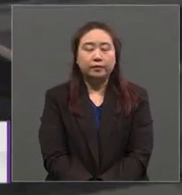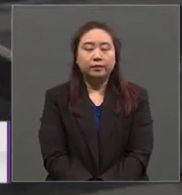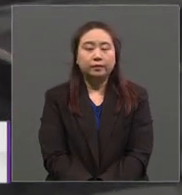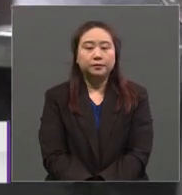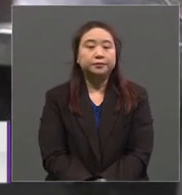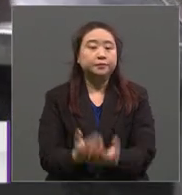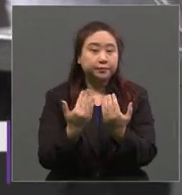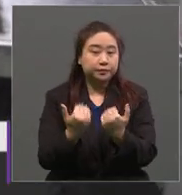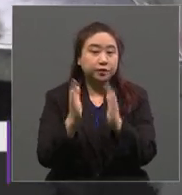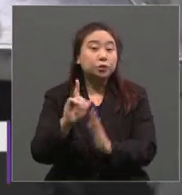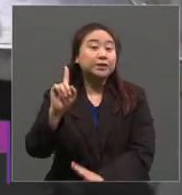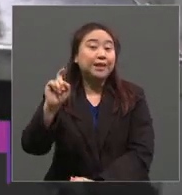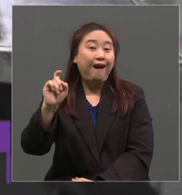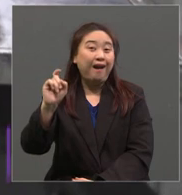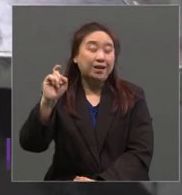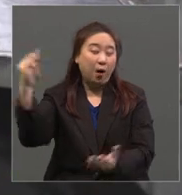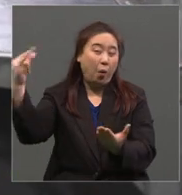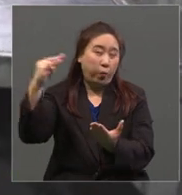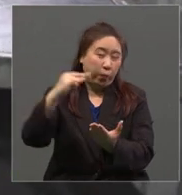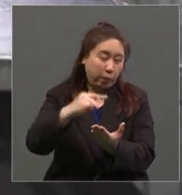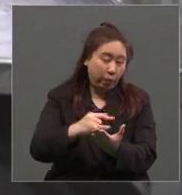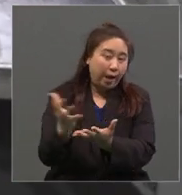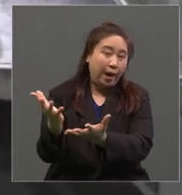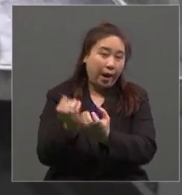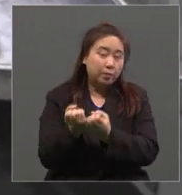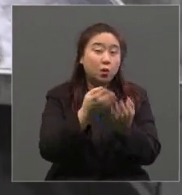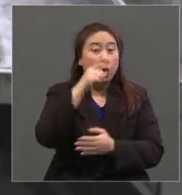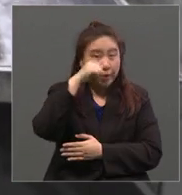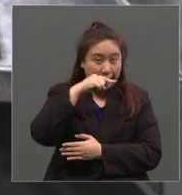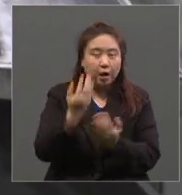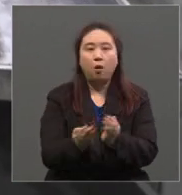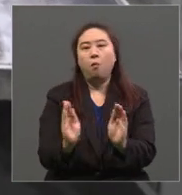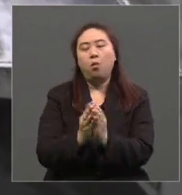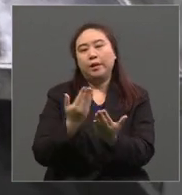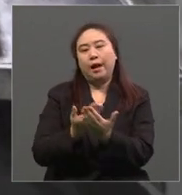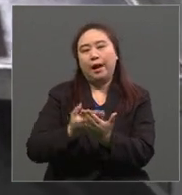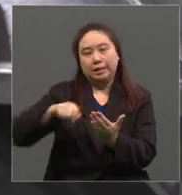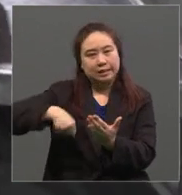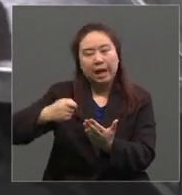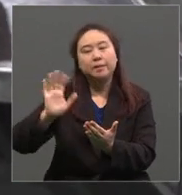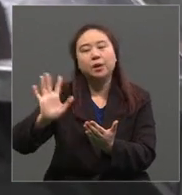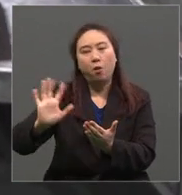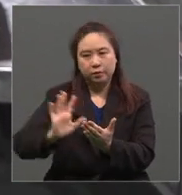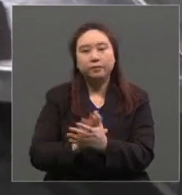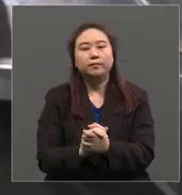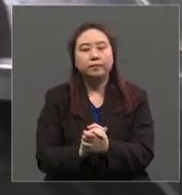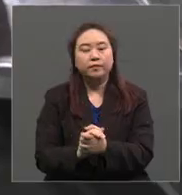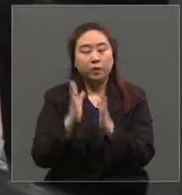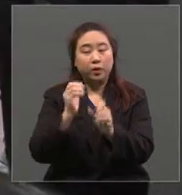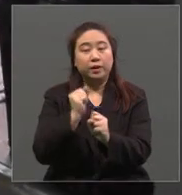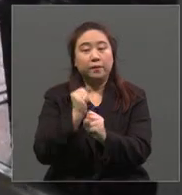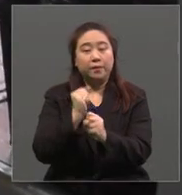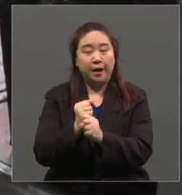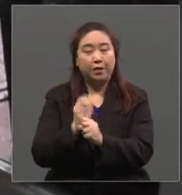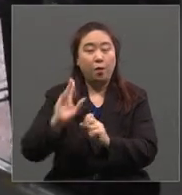สำหรับการนำศพผู้เสียชีวิตเดินทางกลับมาไทยในครั้งนี้นะคะทางครอบครัวไม่ต้องเสียค่าใช้จ่ายใดๆนะคะได้รับคำยืนยันจากเจ้าหน้าที่กรม